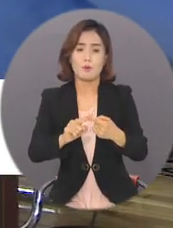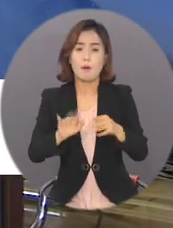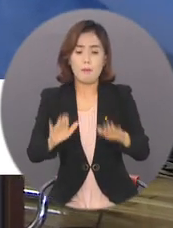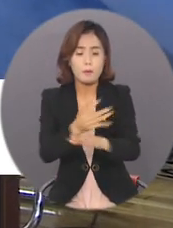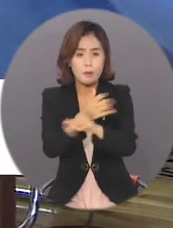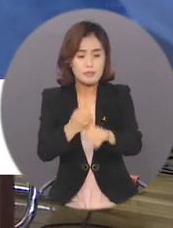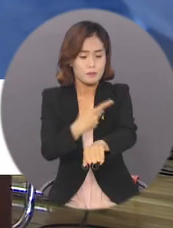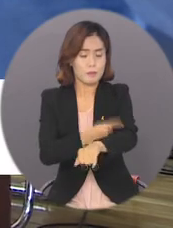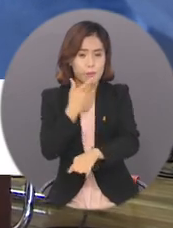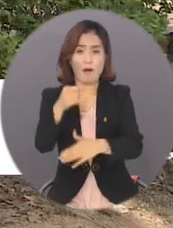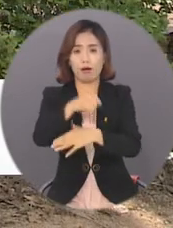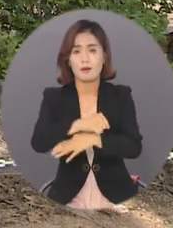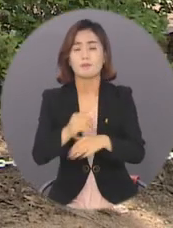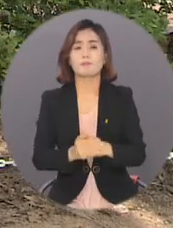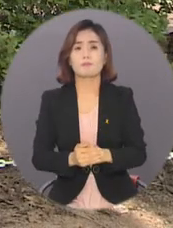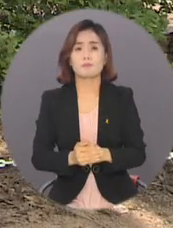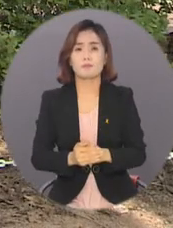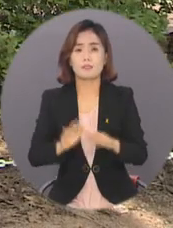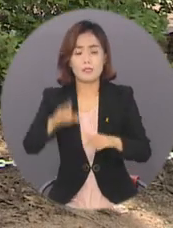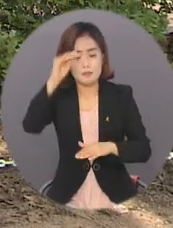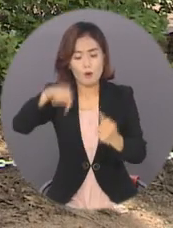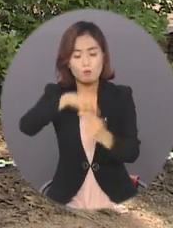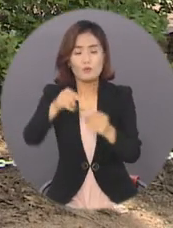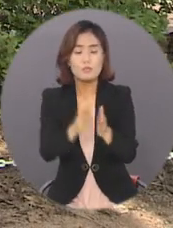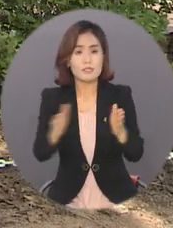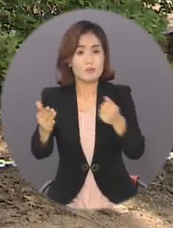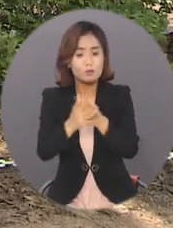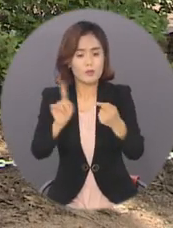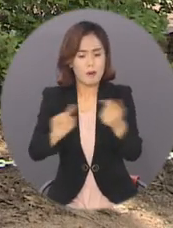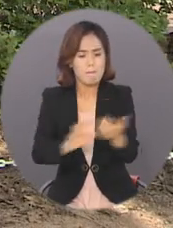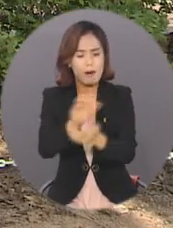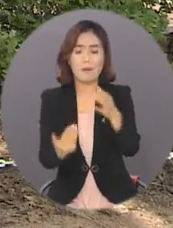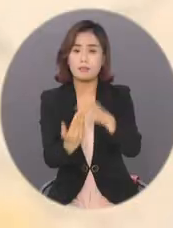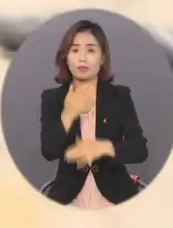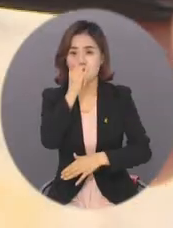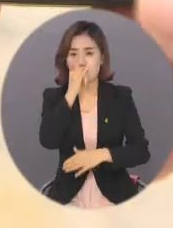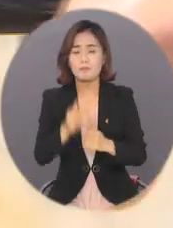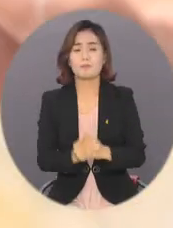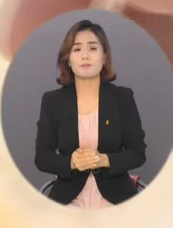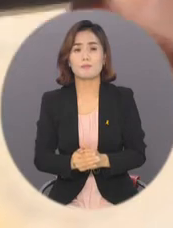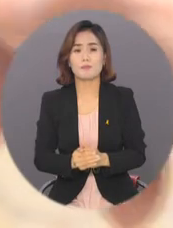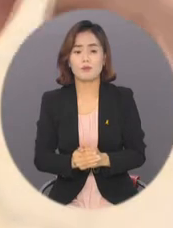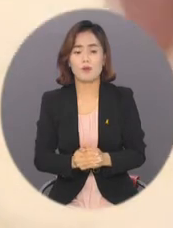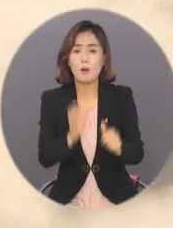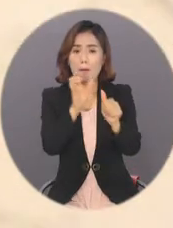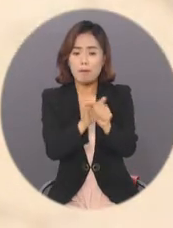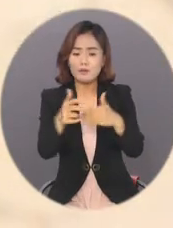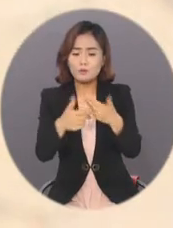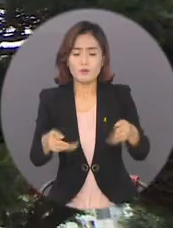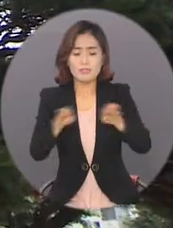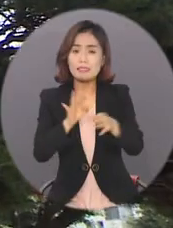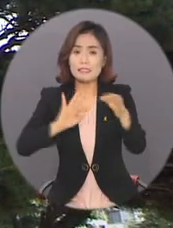예약해 맞을 수 있게 했습니다. 아직 시범 운영 기간이다 보니 일부 혼선도 발생했습니다. 위탁 의료기관의